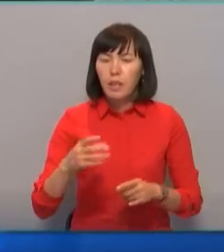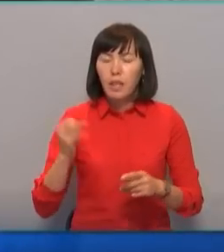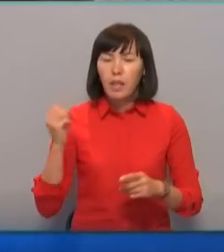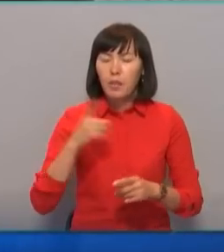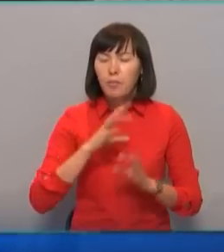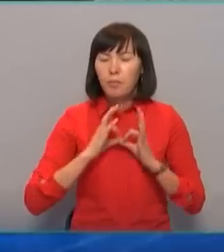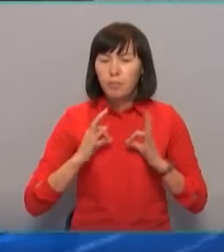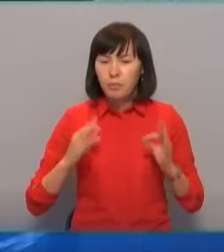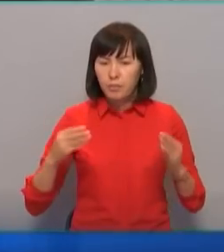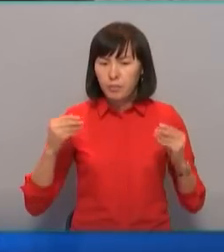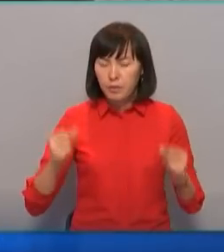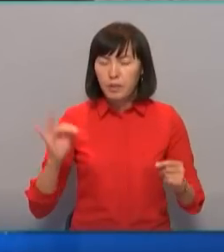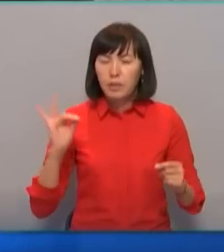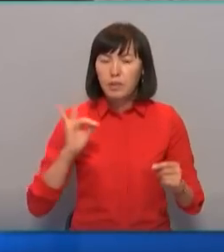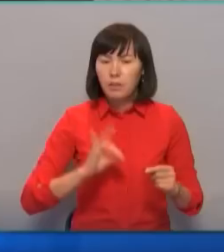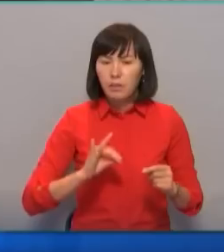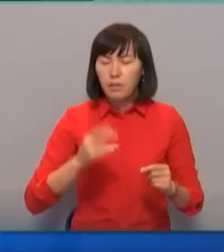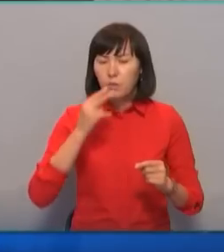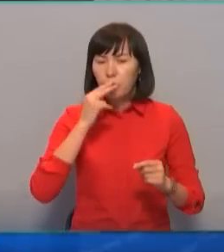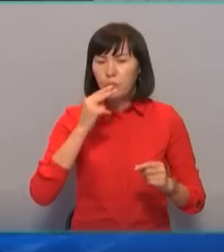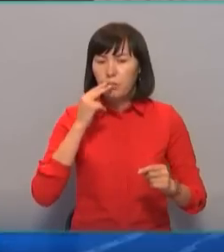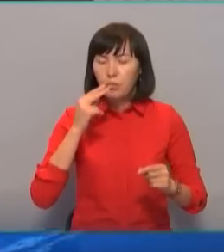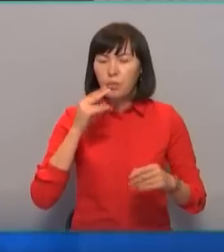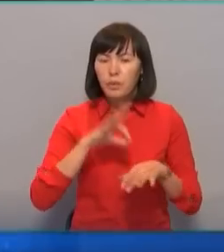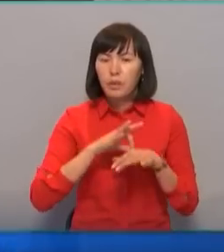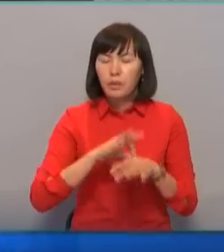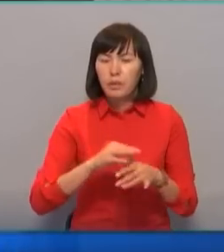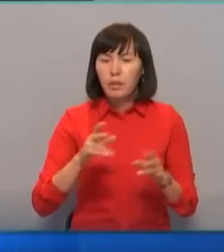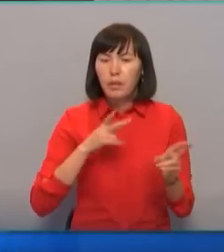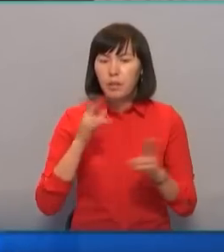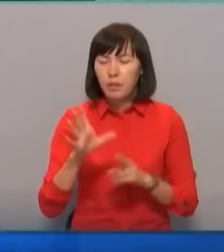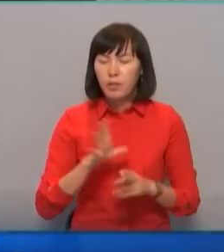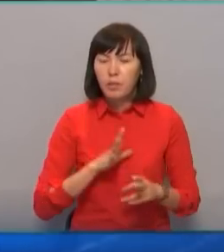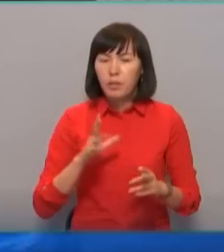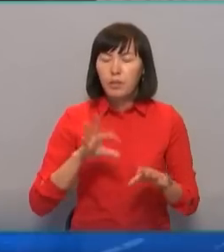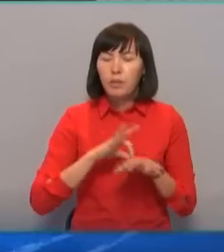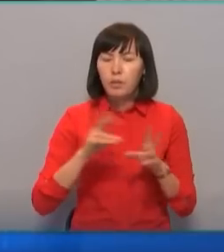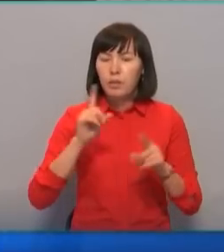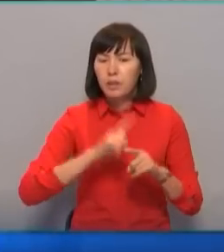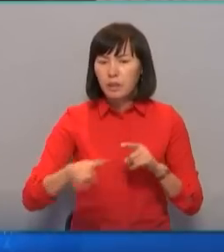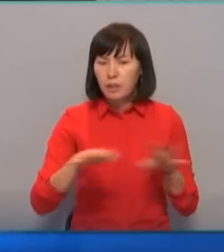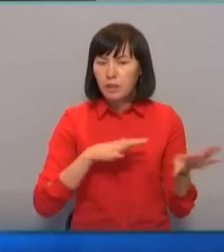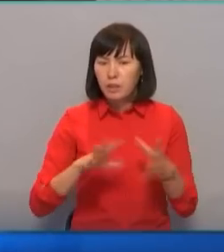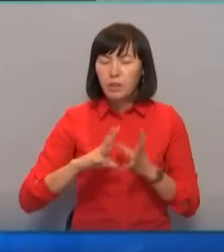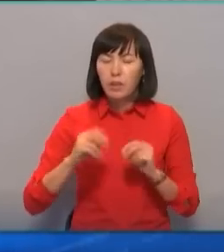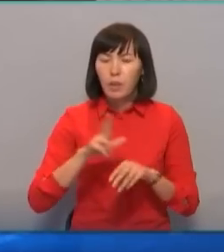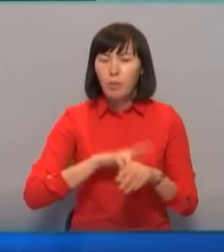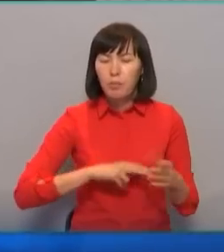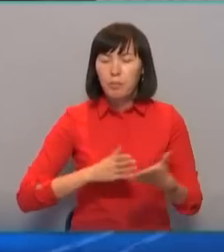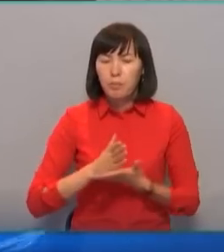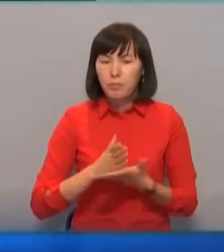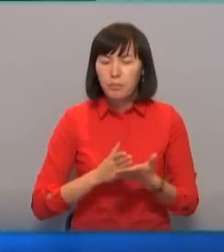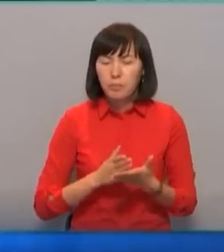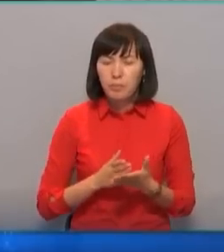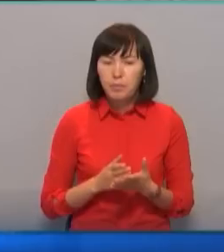бұйымдары мен ақшаларын және азық түліктерін алып кеткен жөнінде арызданған. Жүргізілген жедел іс-шаралар барысында полиция